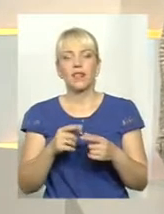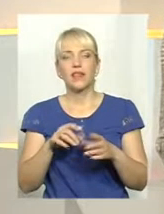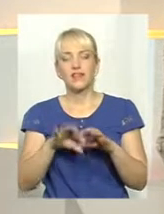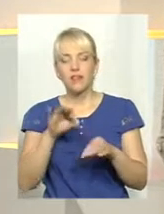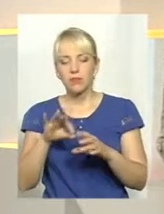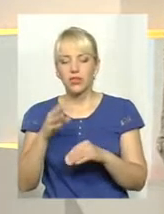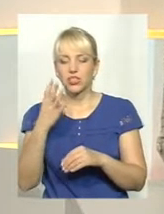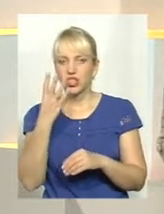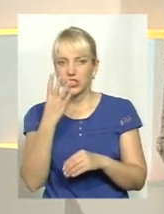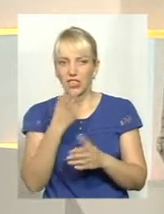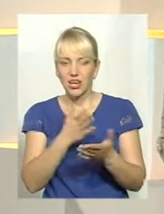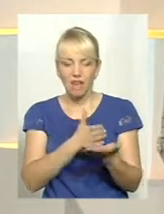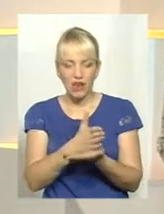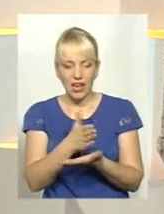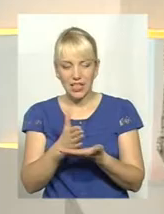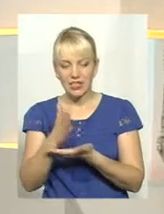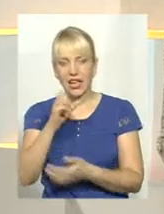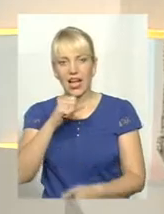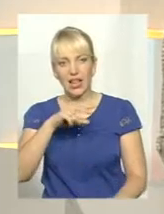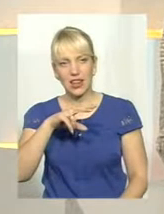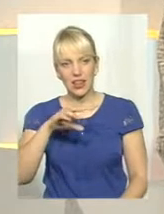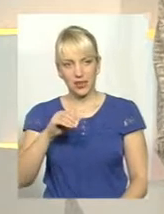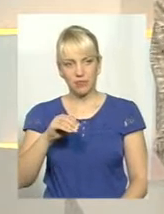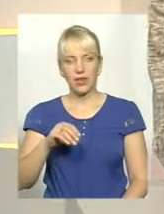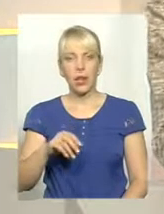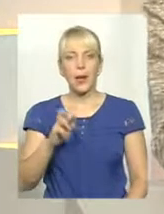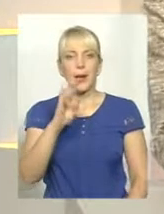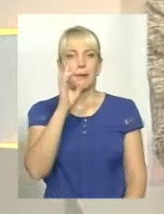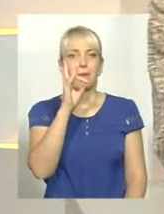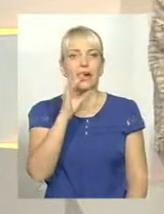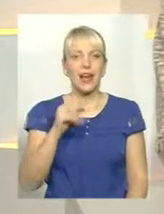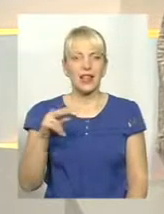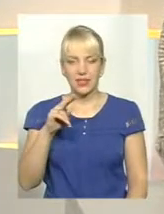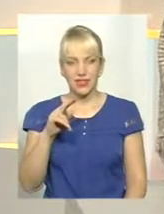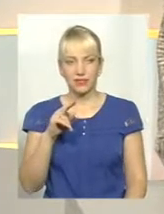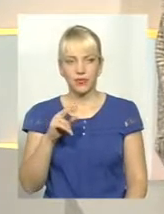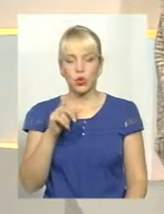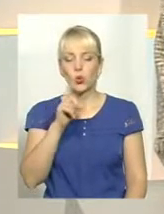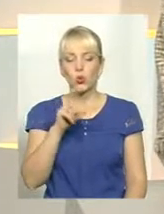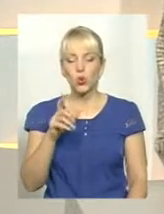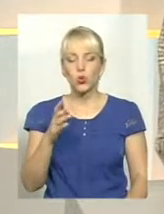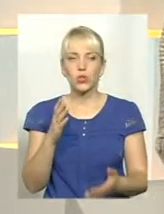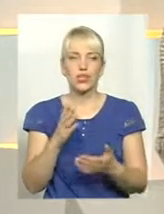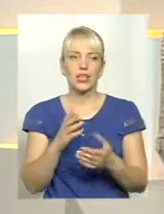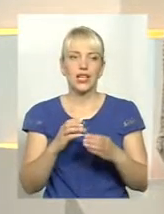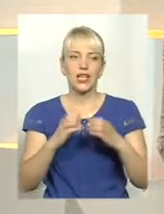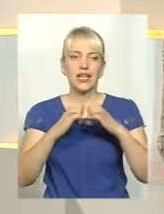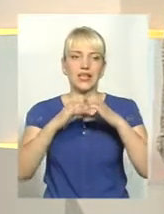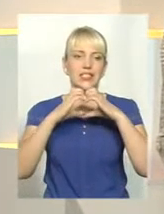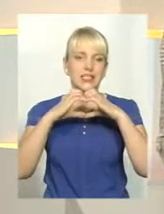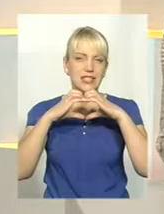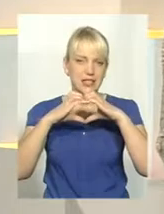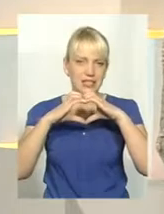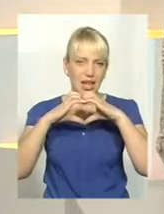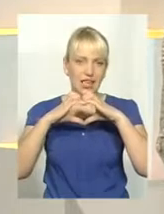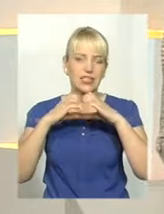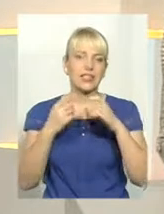Скажу глядачам, що сюжет робився кілька місяців тому, разом з тим він не втратив актуальності. Звичайно, кілька кроків вже